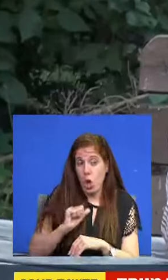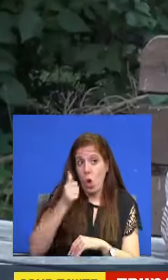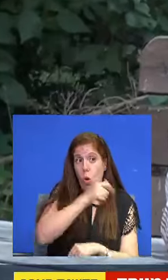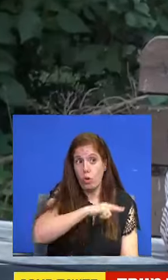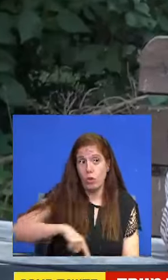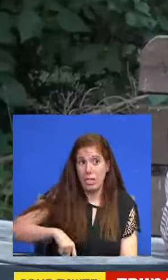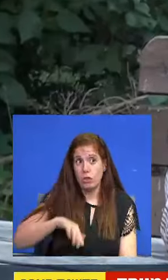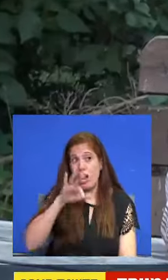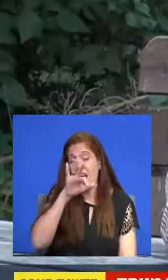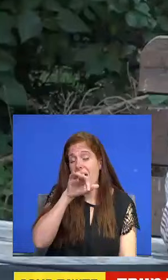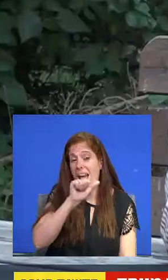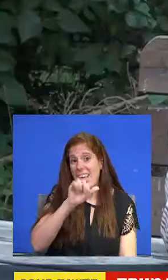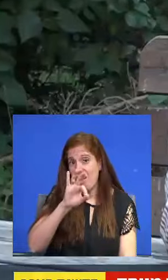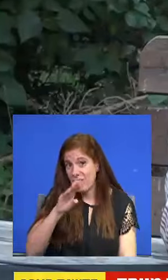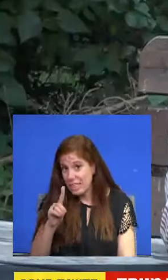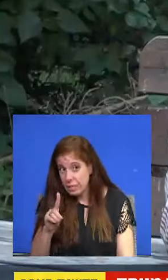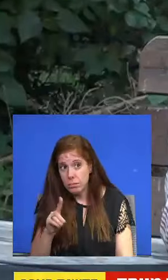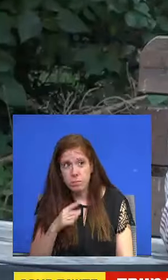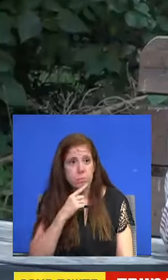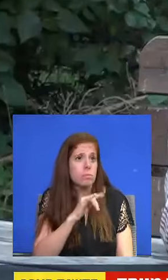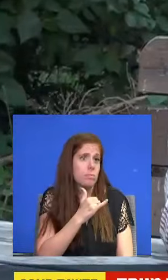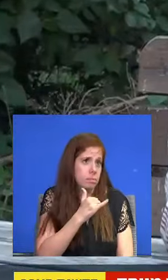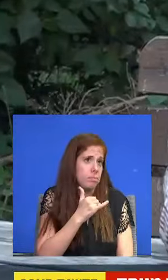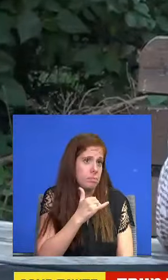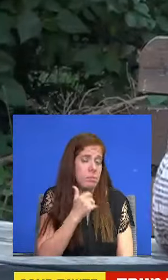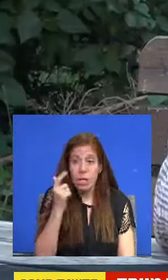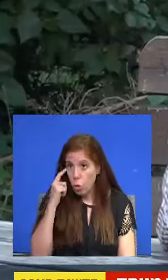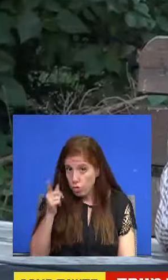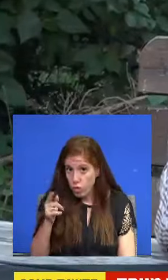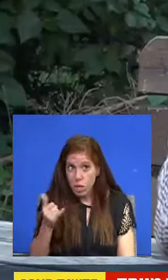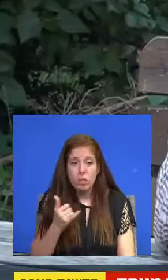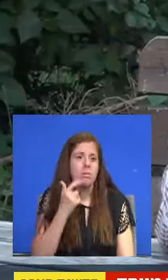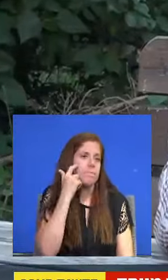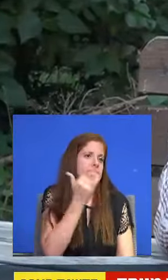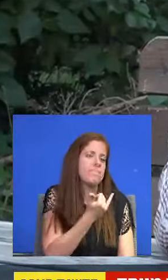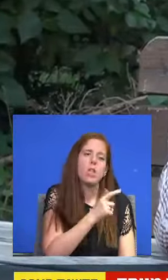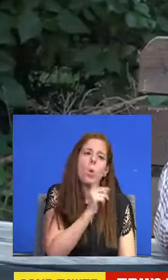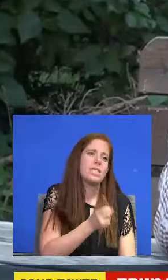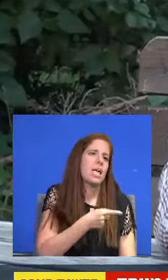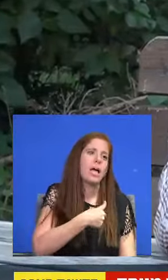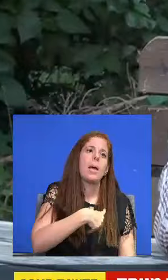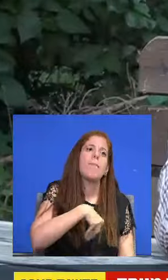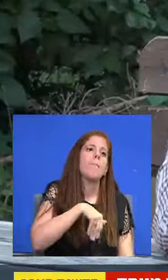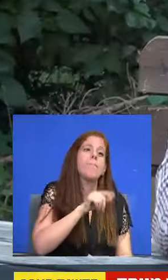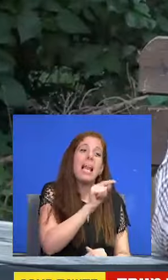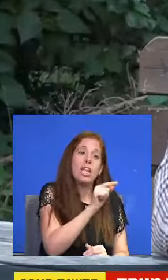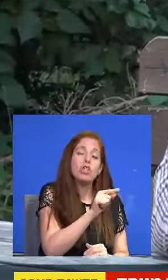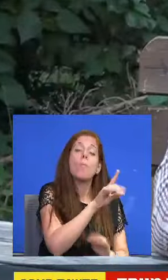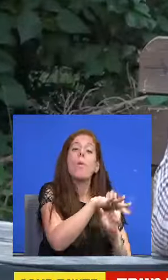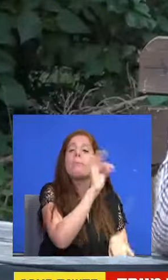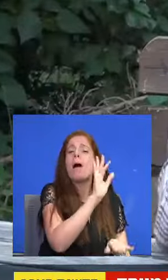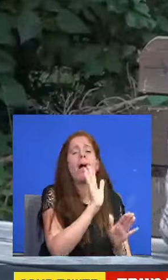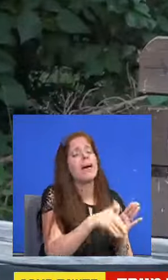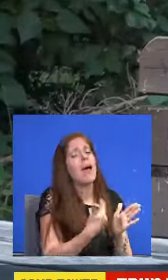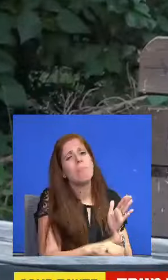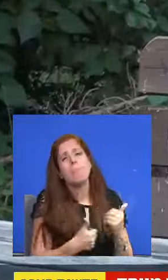Bürgermeister? Ja, you think so? Also wir brauchen da nicht hinzugehen, da wird auch ohne uns gewählt werden. Von mir wird er ja